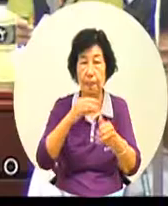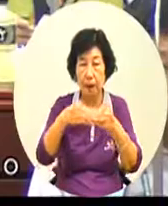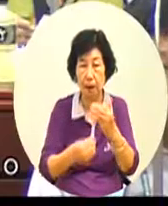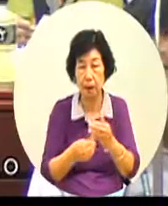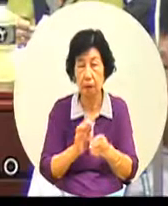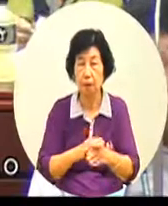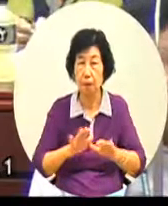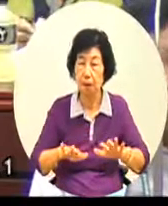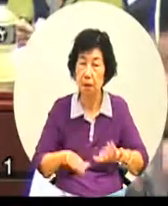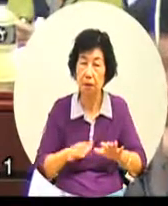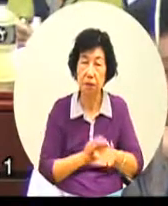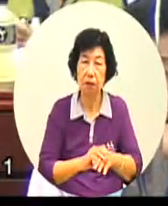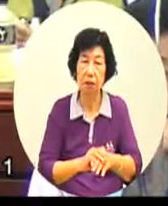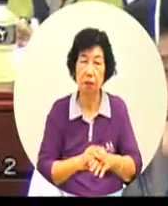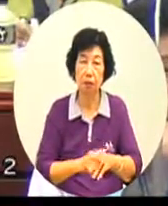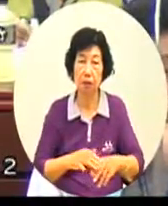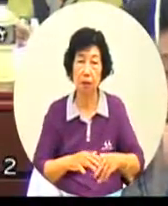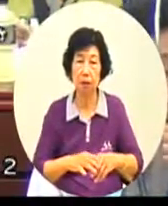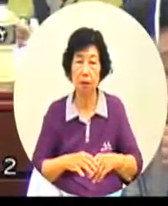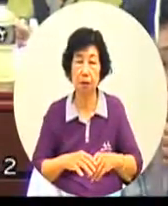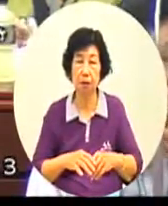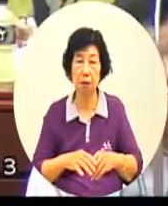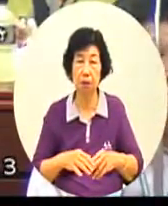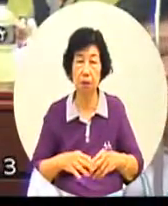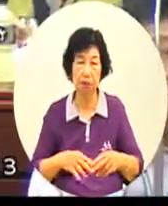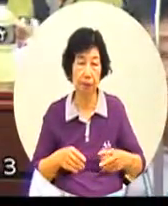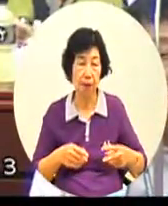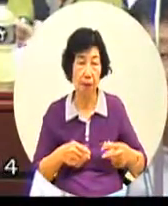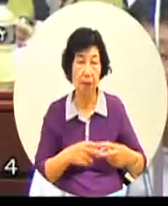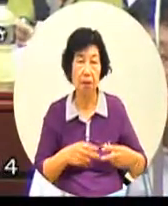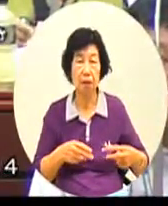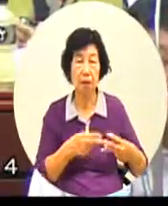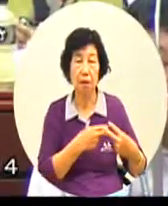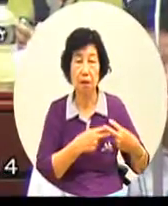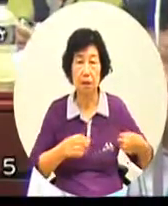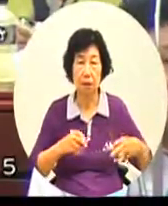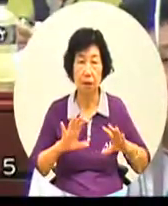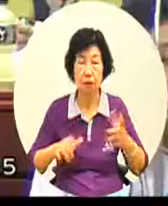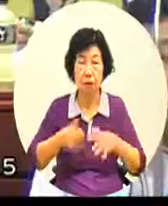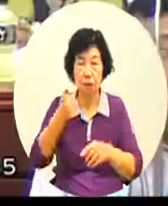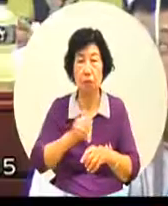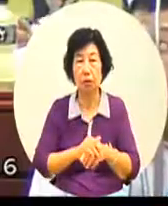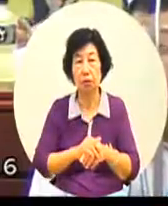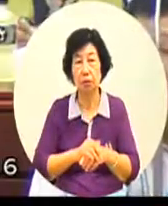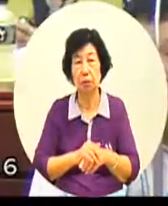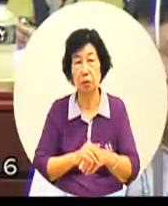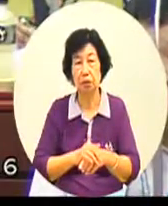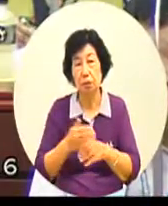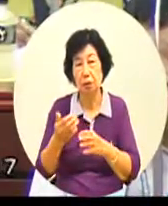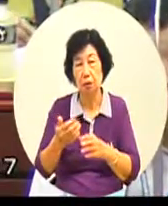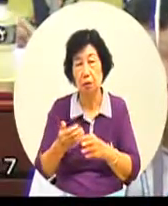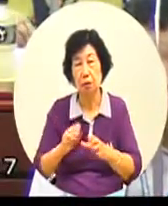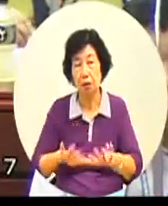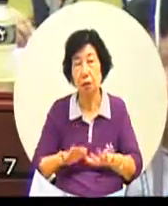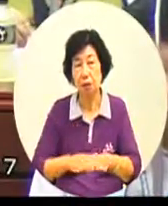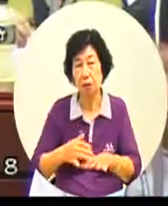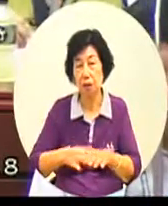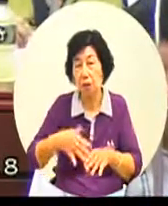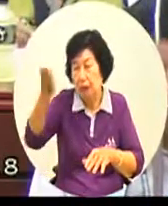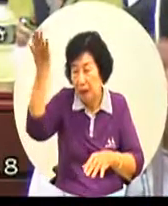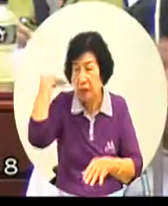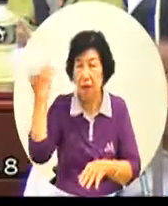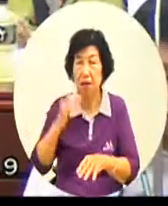英在这个时候他可以改变呢、啊？ 这个部分从88年在小英还没当总统之前，监察院就在纠正这个案了，所以我们当然